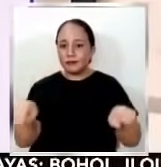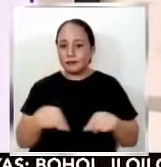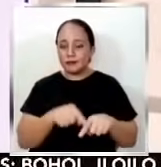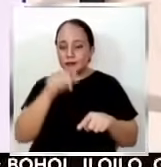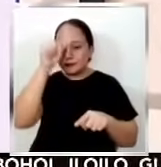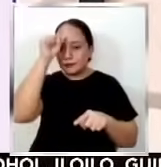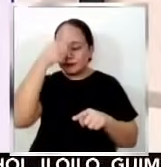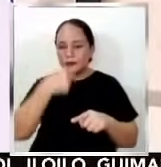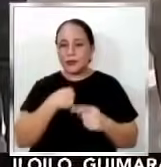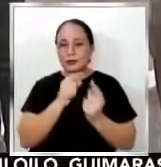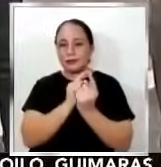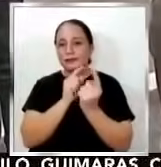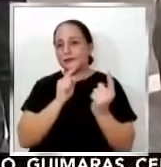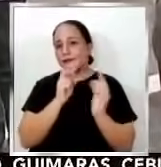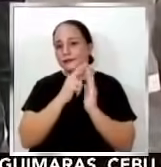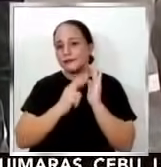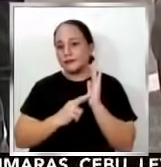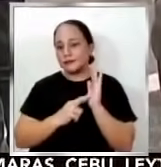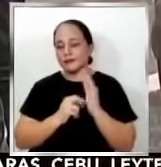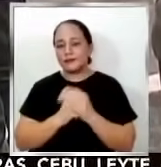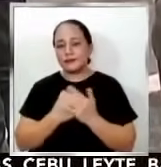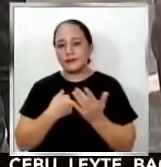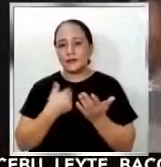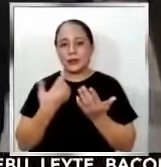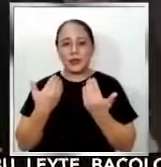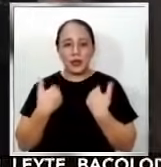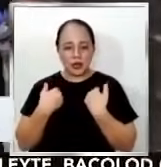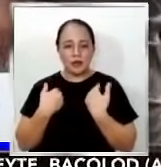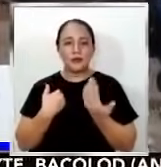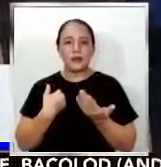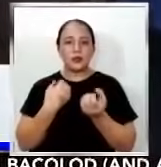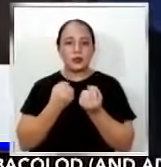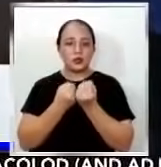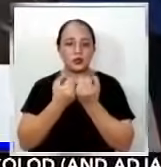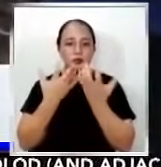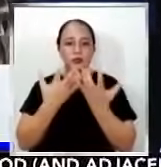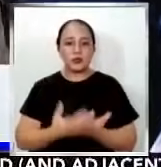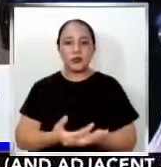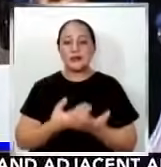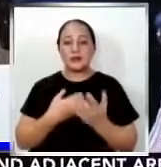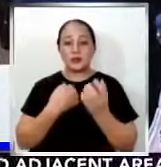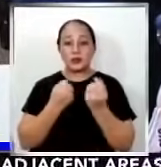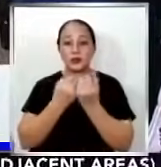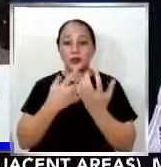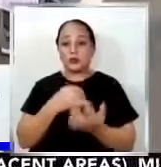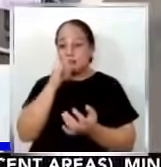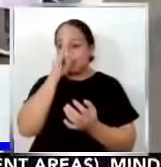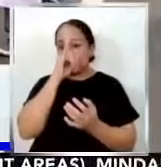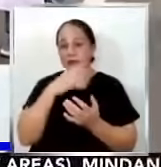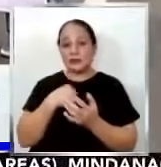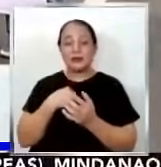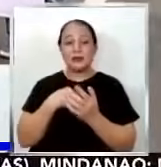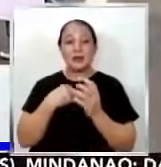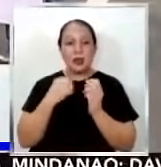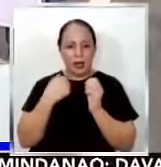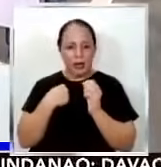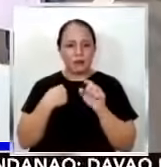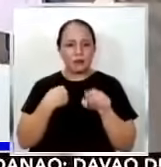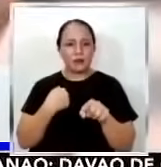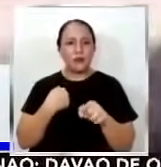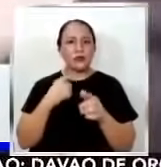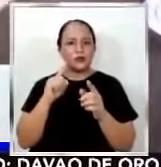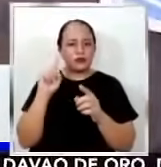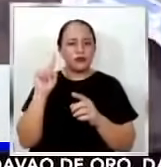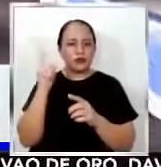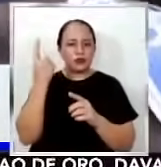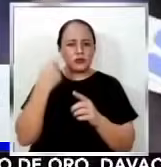health standards. Maagang dumating ang supporters sina Manila Mayor Isko Moreno at Dr. Willie O. Noong una, maayos ang kanilang hanay